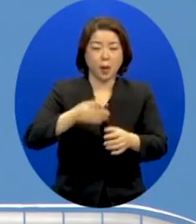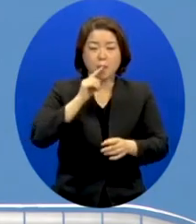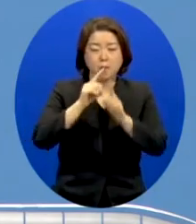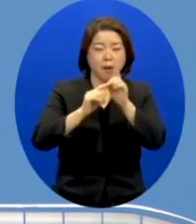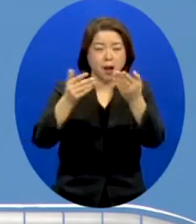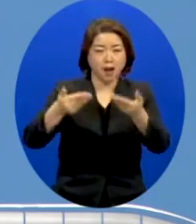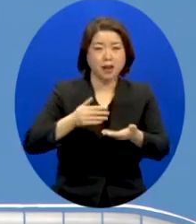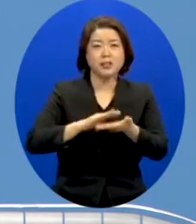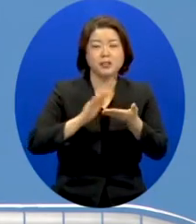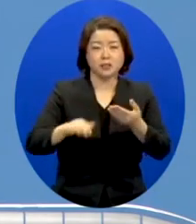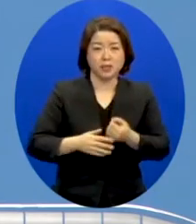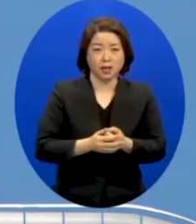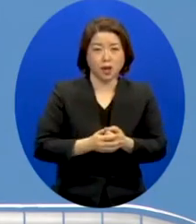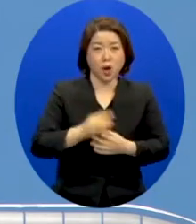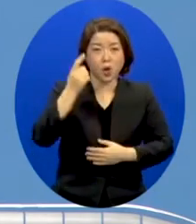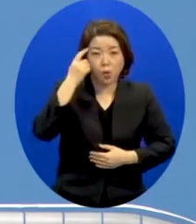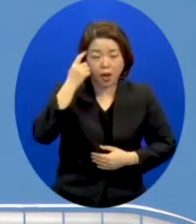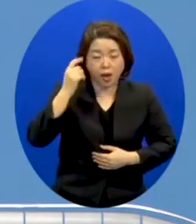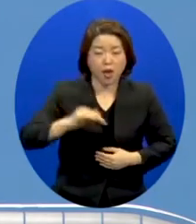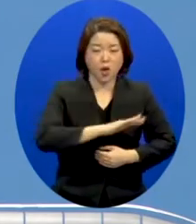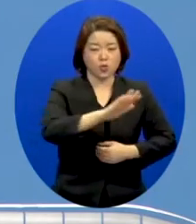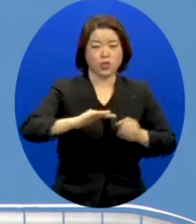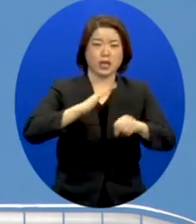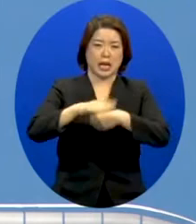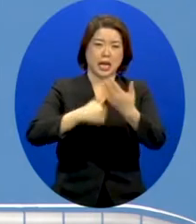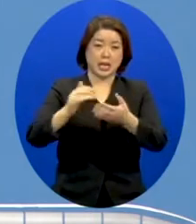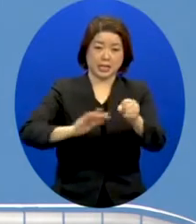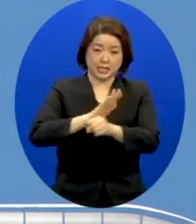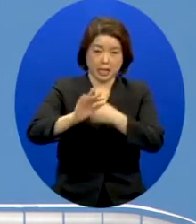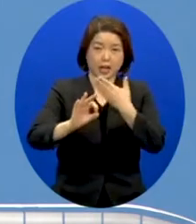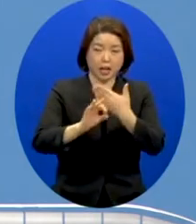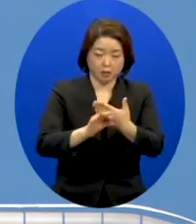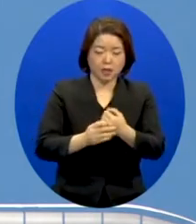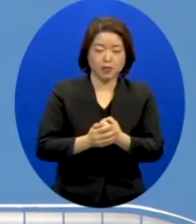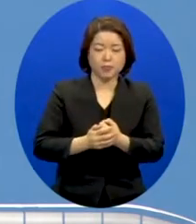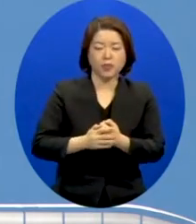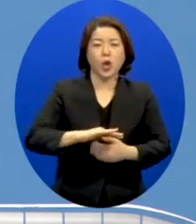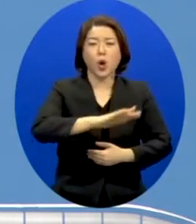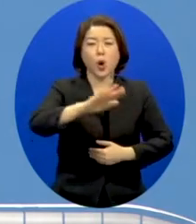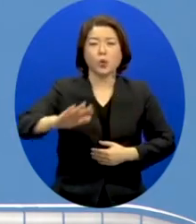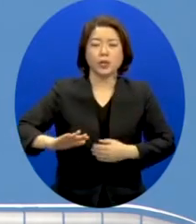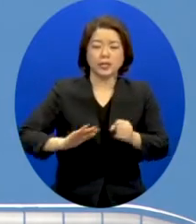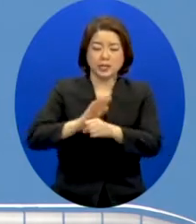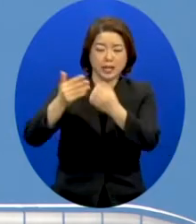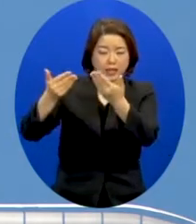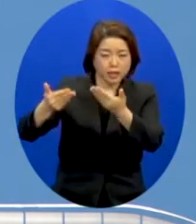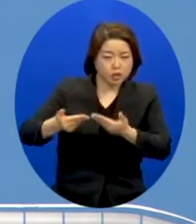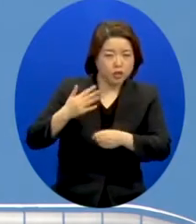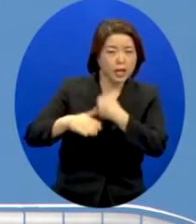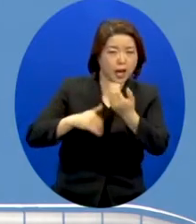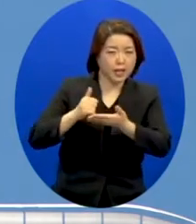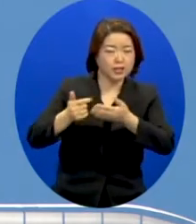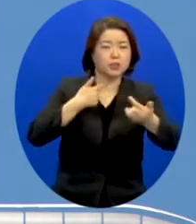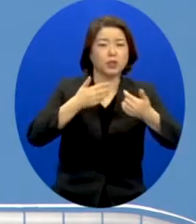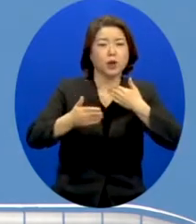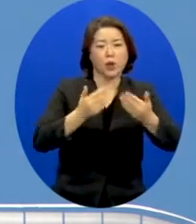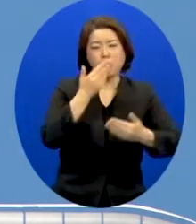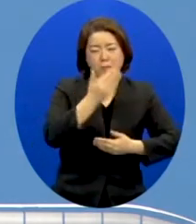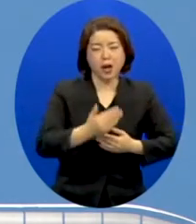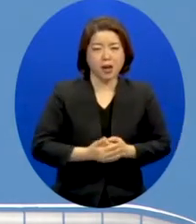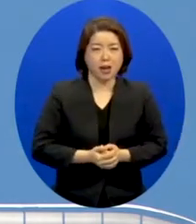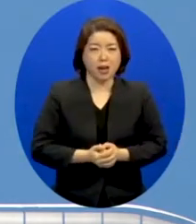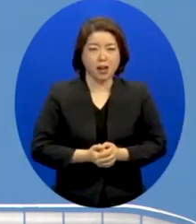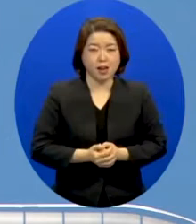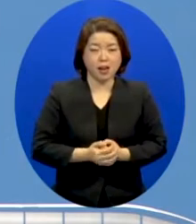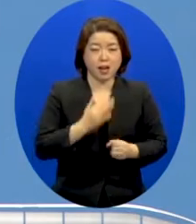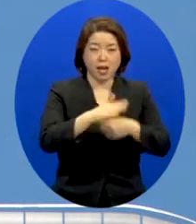우리가 하나님을 사랑하게 될 때야 비로서 우리를 사랑하시는 하나님의 사랑을 체험하게 됩니다 하나님을